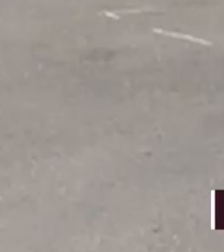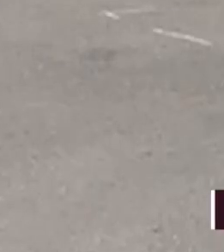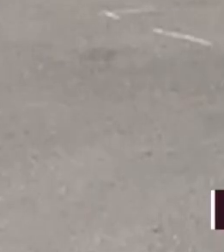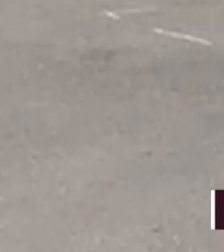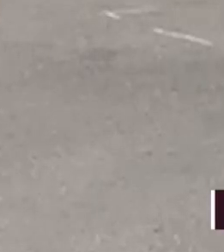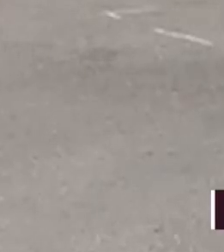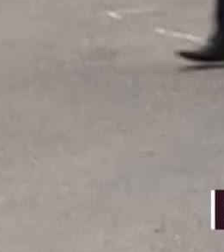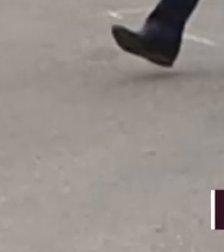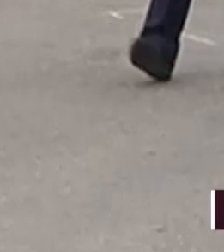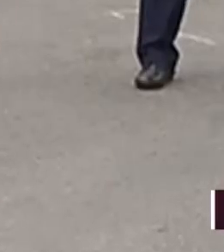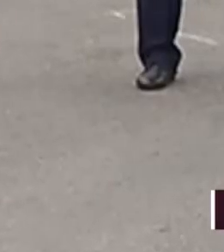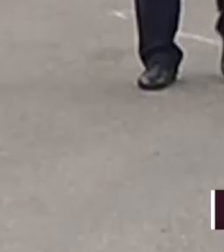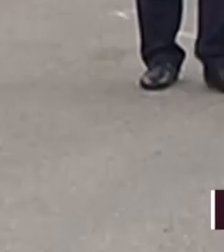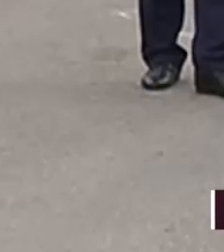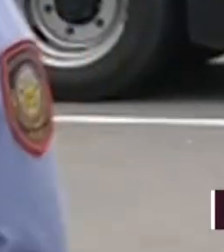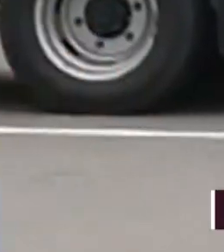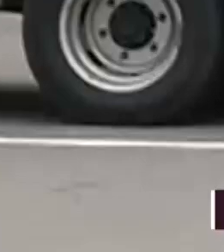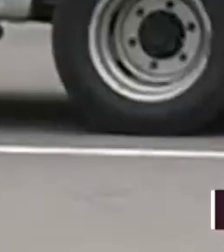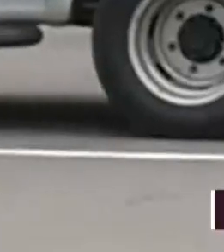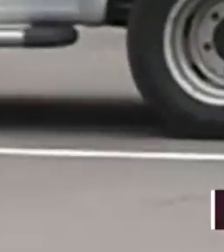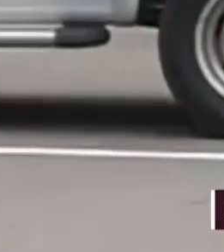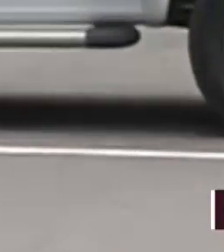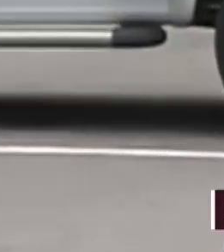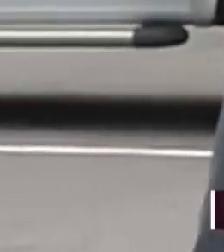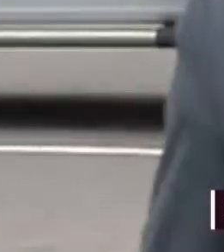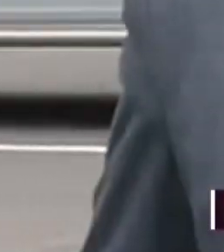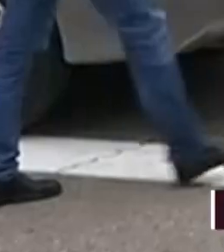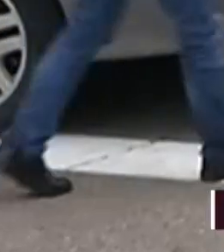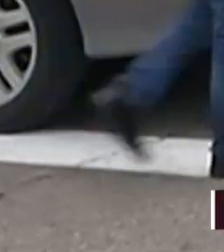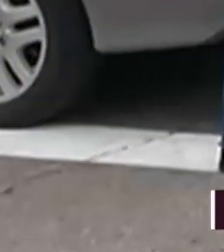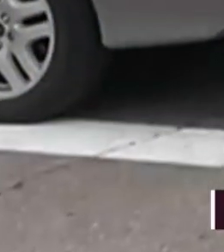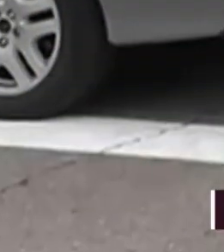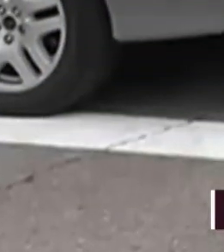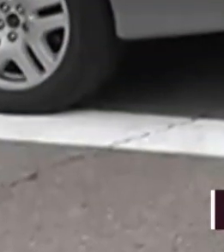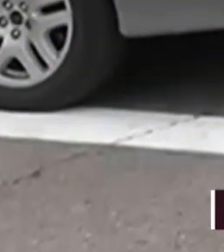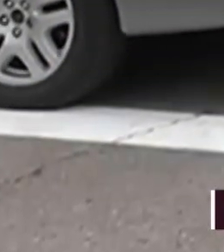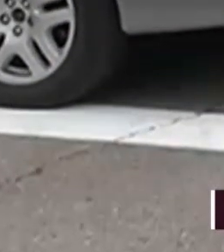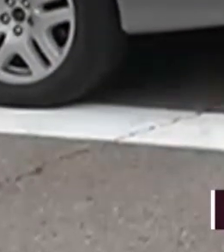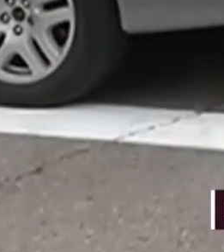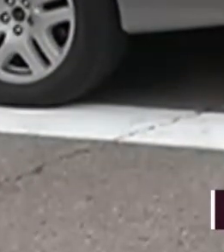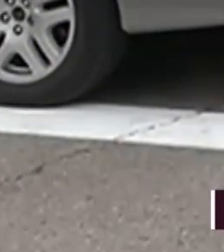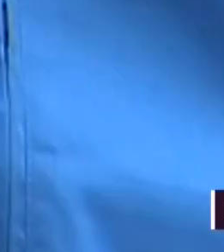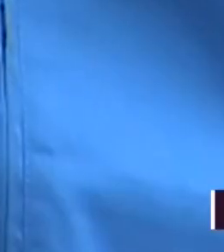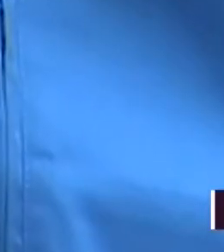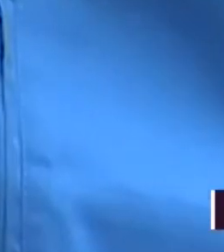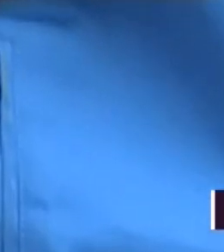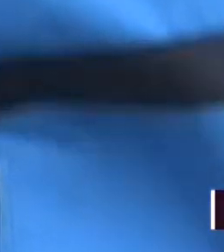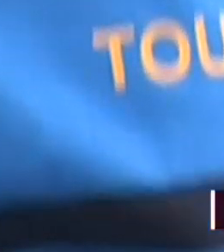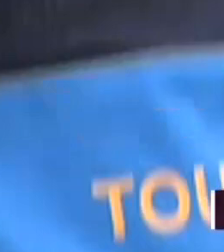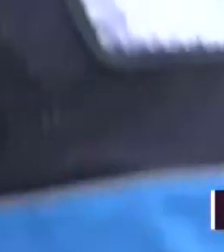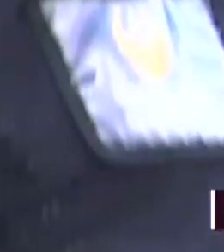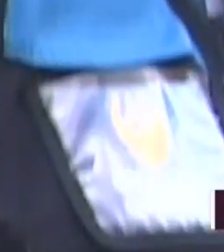жүреді. Бастысы, оны жаңа модульдерді полиция пунктімен шатастырмау керек деп отыр. Туристік полиция модулін орнатудың